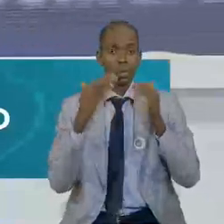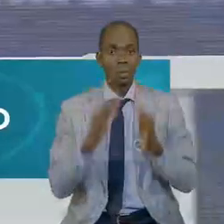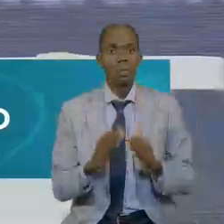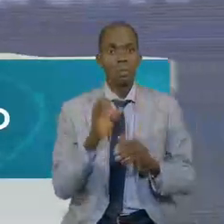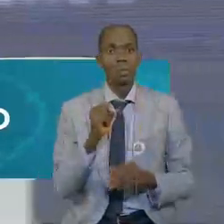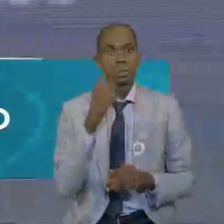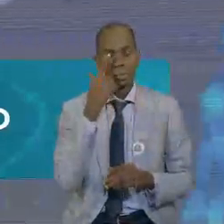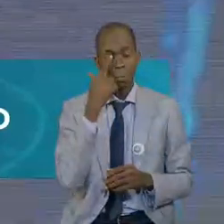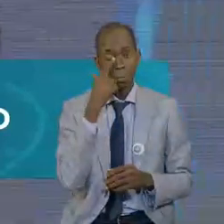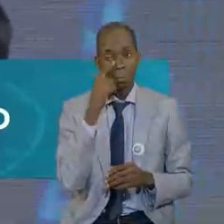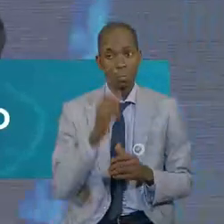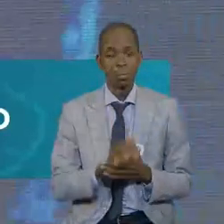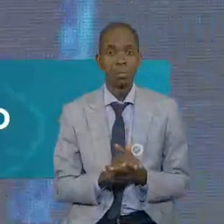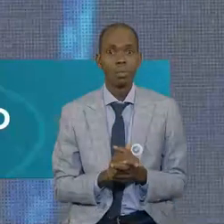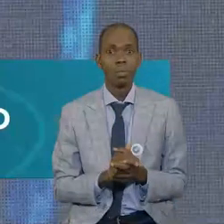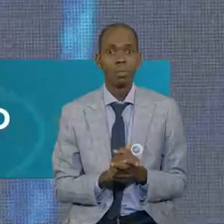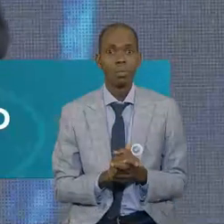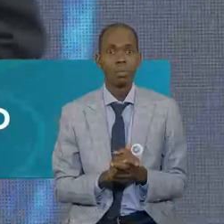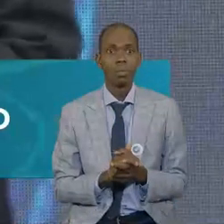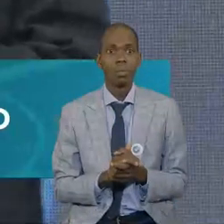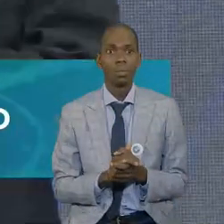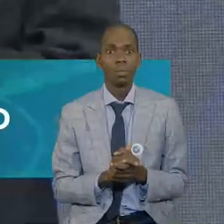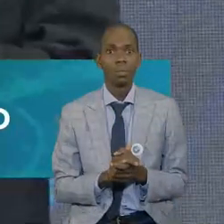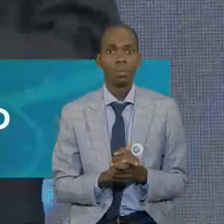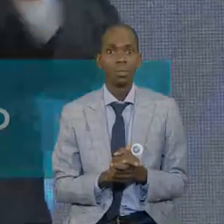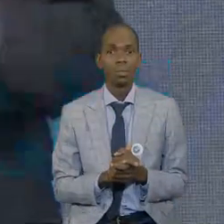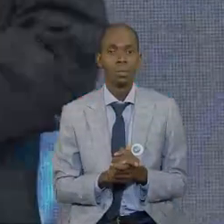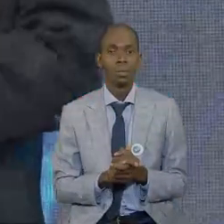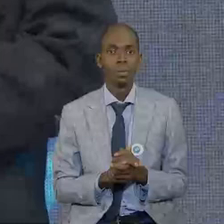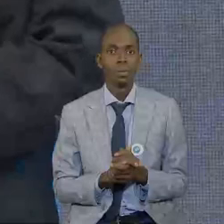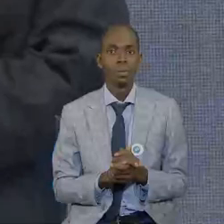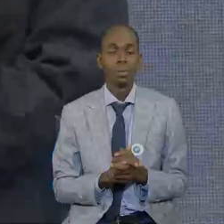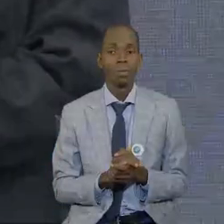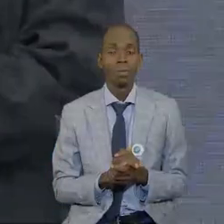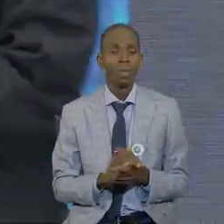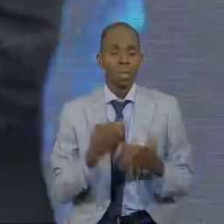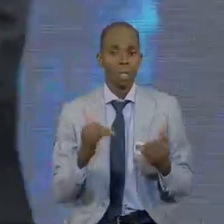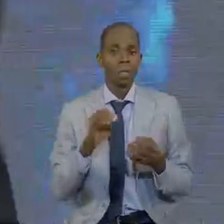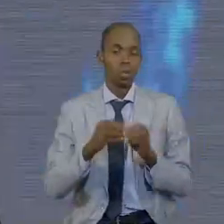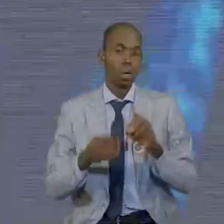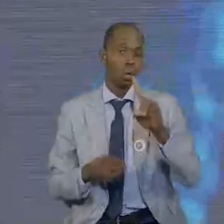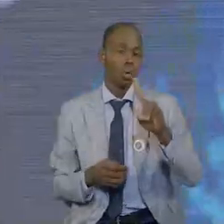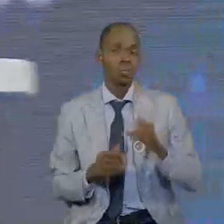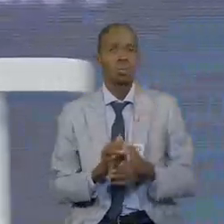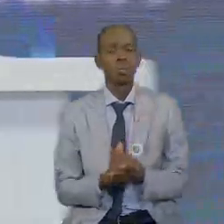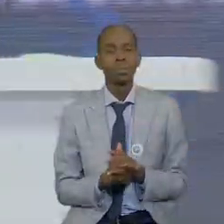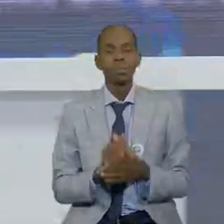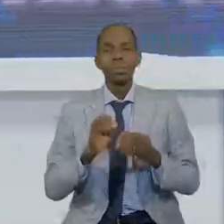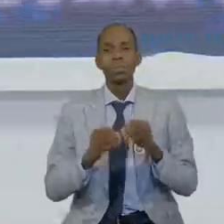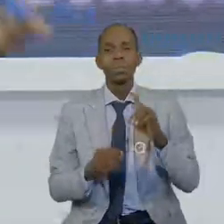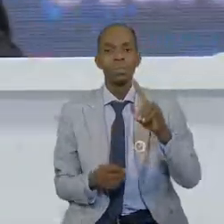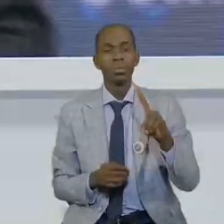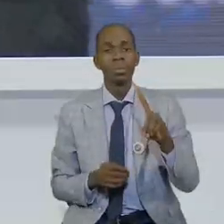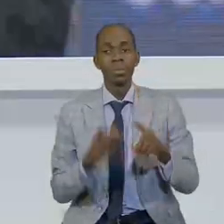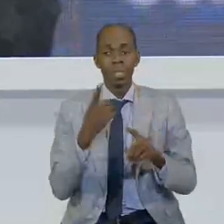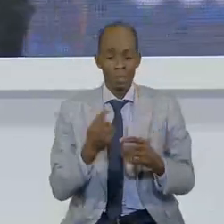pèlerins impuissants convertis en possesseurs dominants vainqueurs. Look at number one. Voyons le premier point. Number one, the